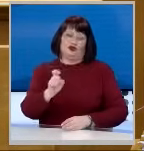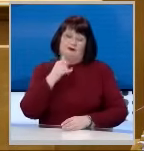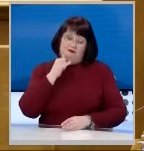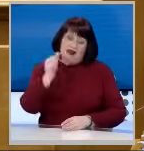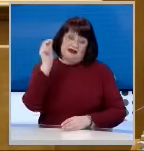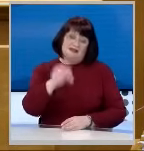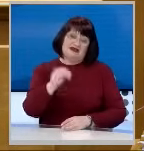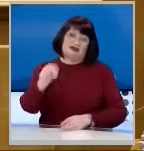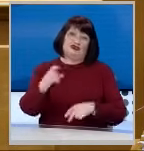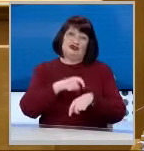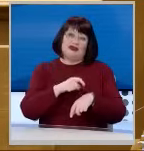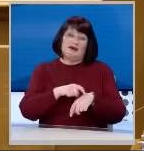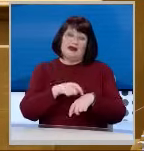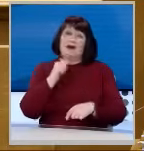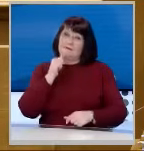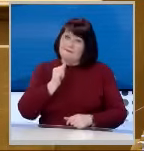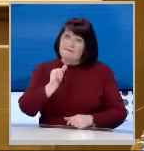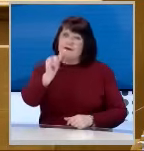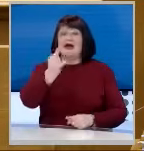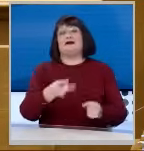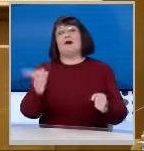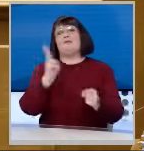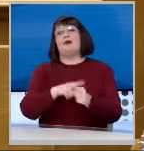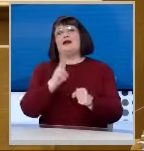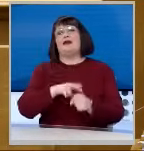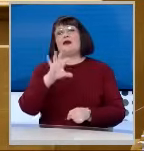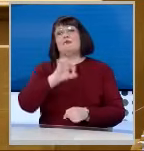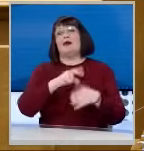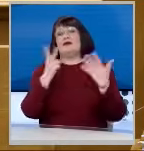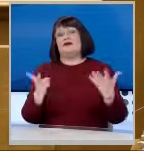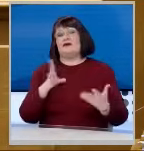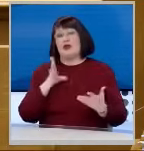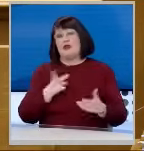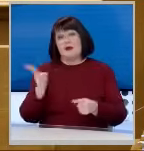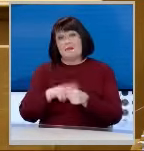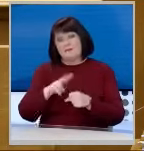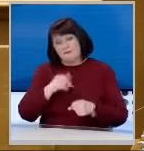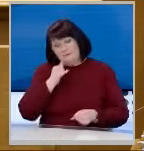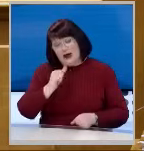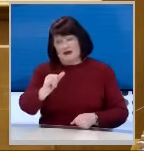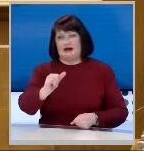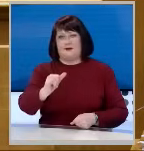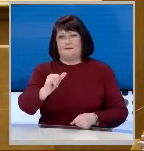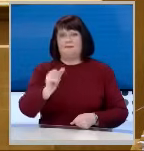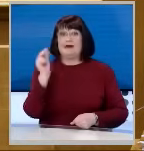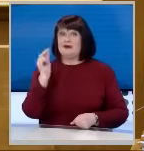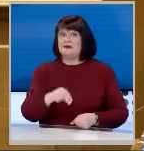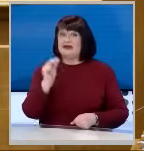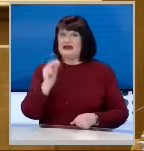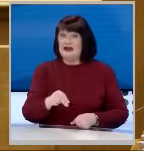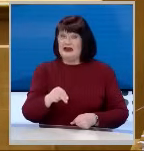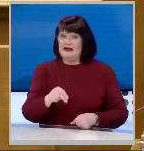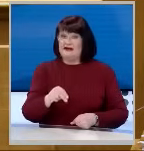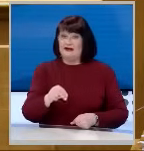πάντα όπως για πάντα έχασαν τη ζωή τους οι 57 άνθρωποι είναι ψήφος που θα σας